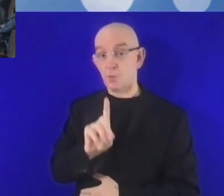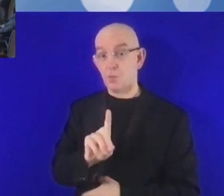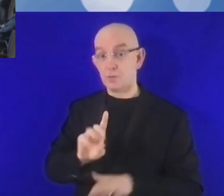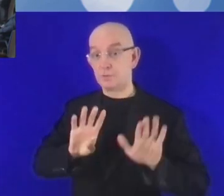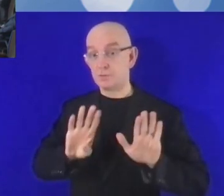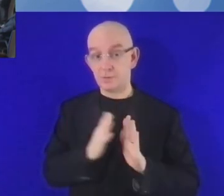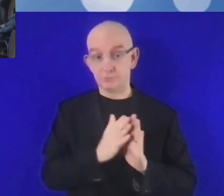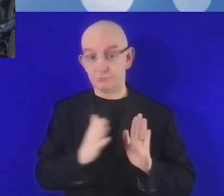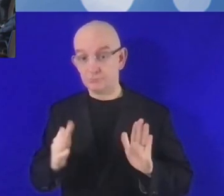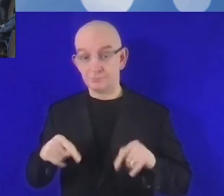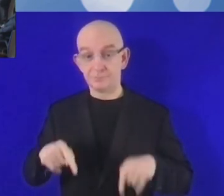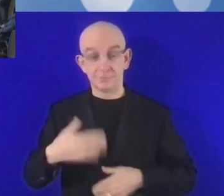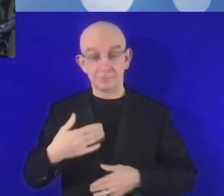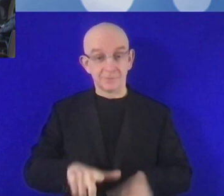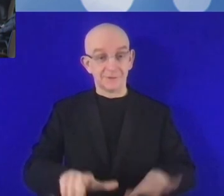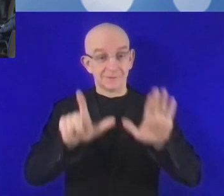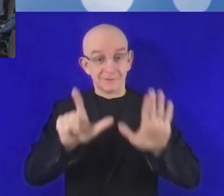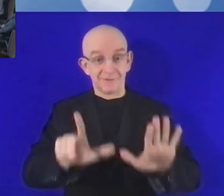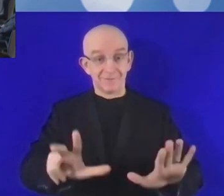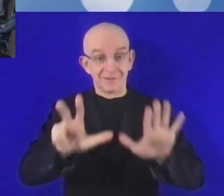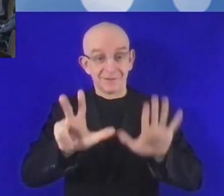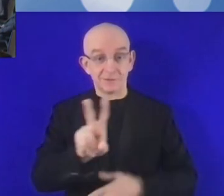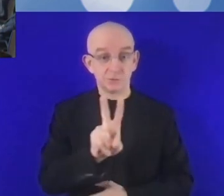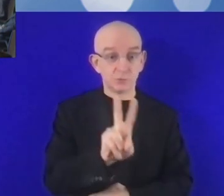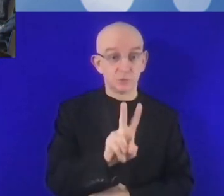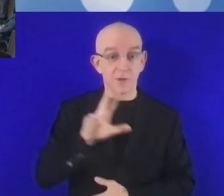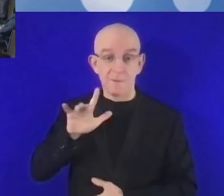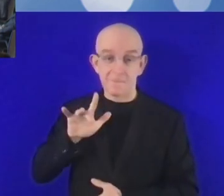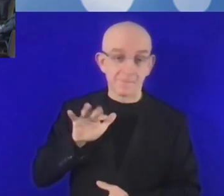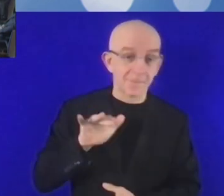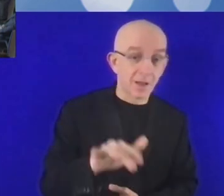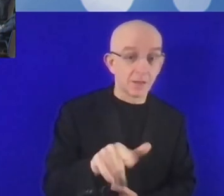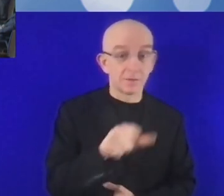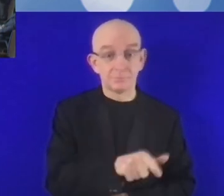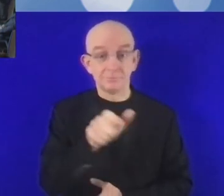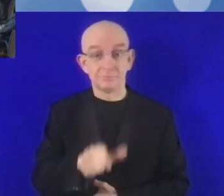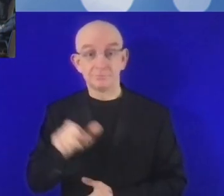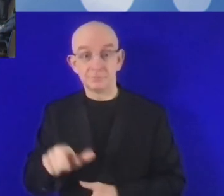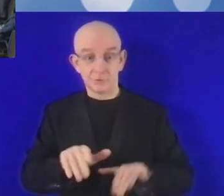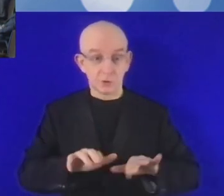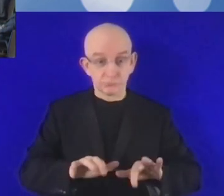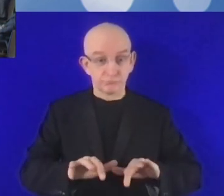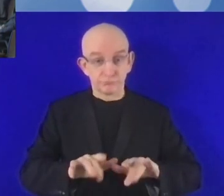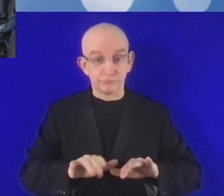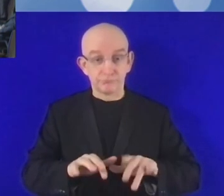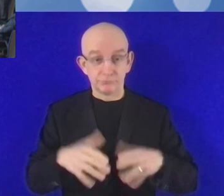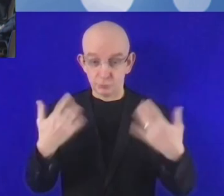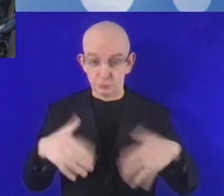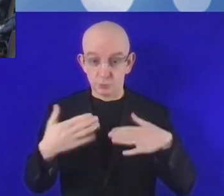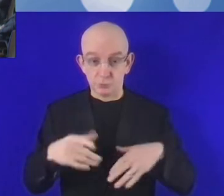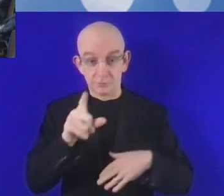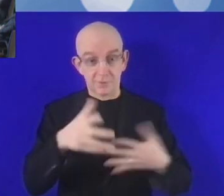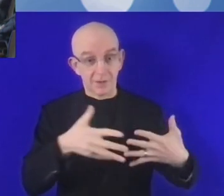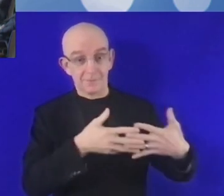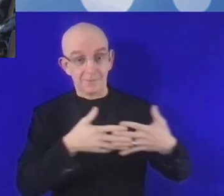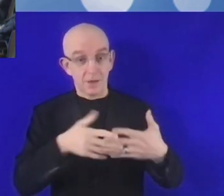интернета. Эти решения повлияют на то, как мы пользуемся интернетом. В течение двух